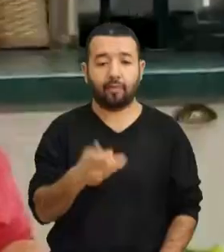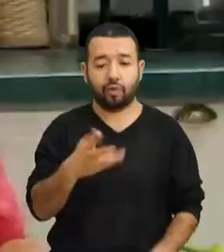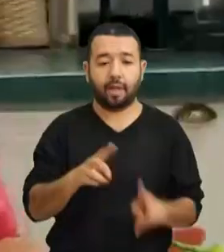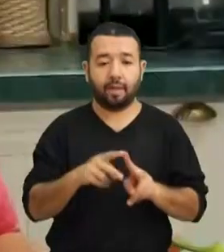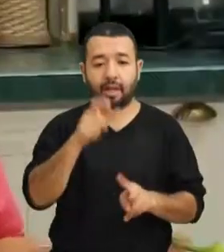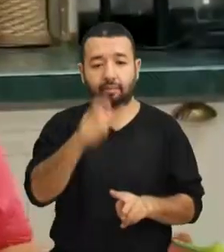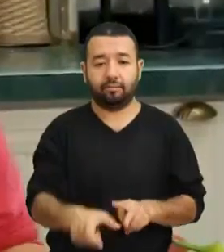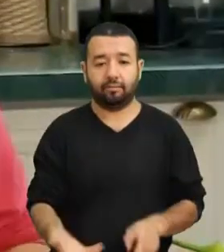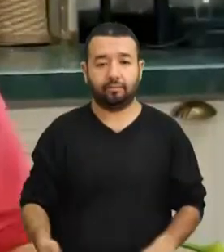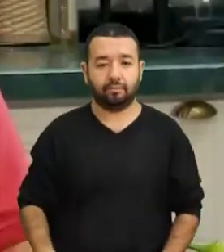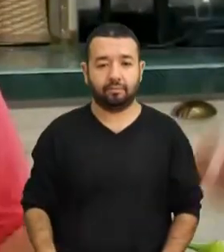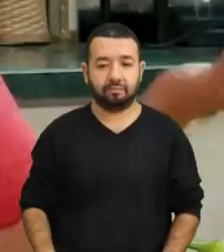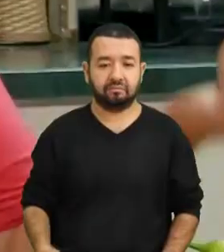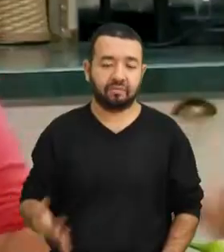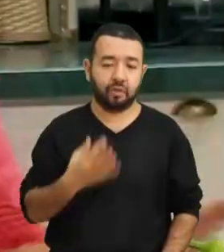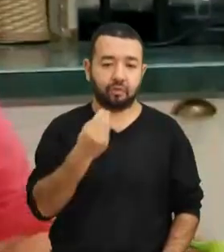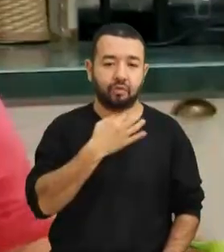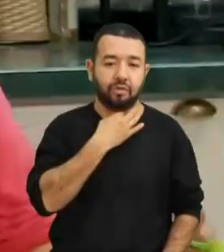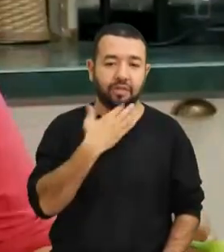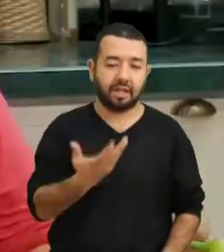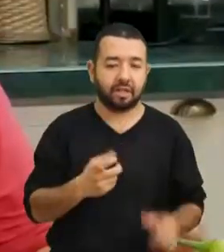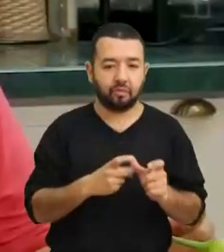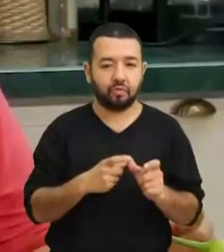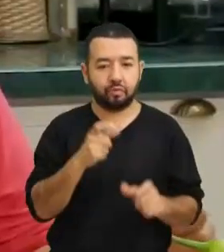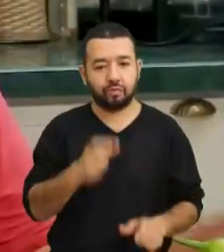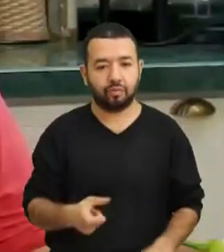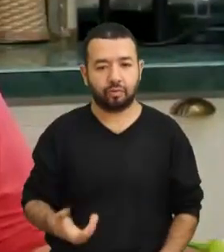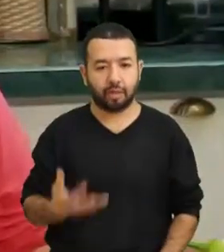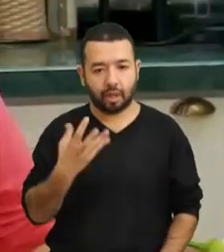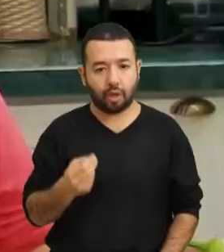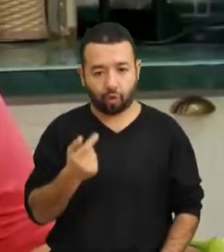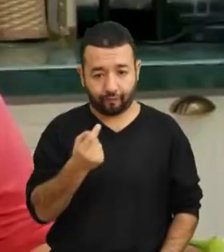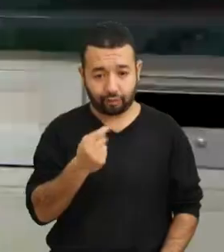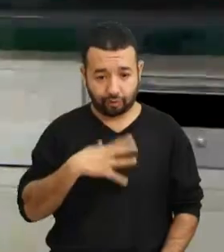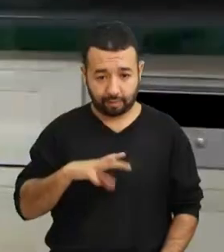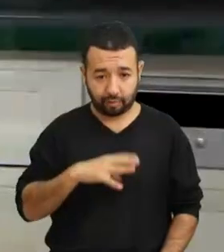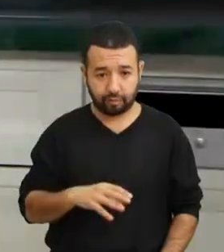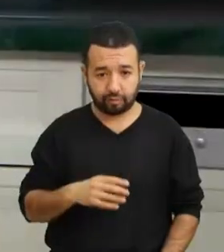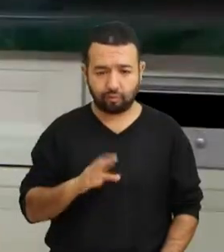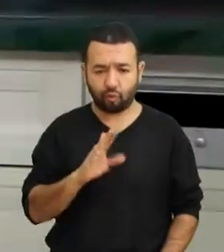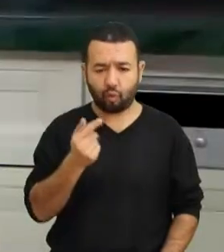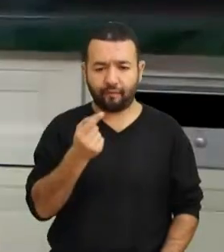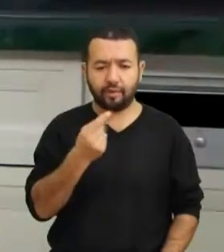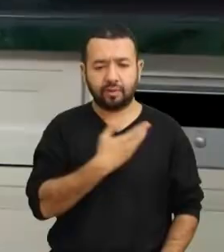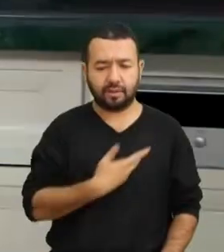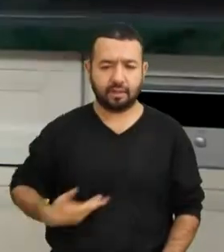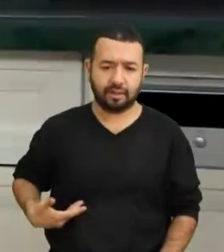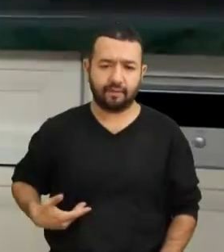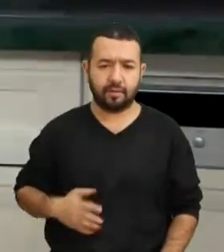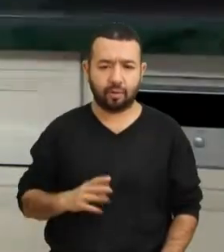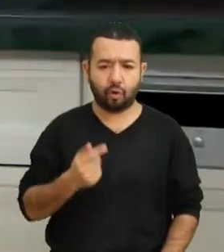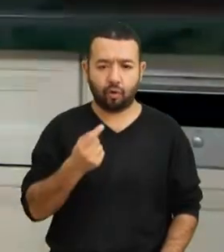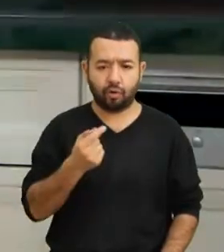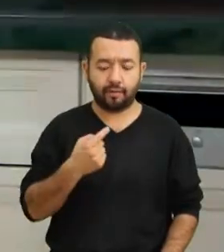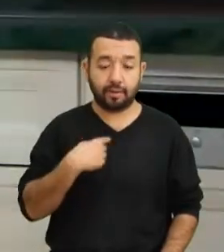ya. Allah çok teşekkür ederim Şükrü. Ne oldu, kuru fasulye mi istiyorsun? Yok, kuru fasulyeyi severim. Kuru